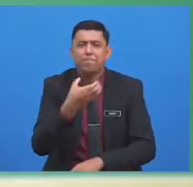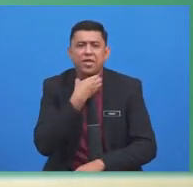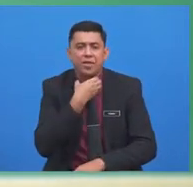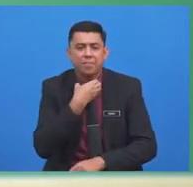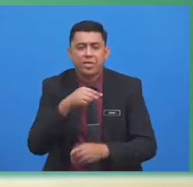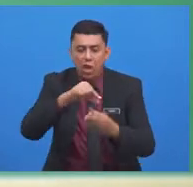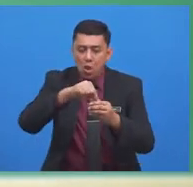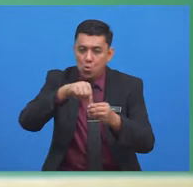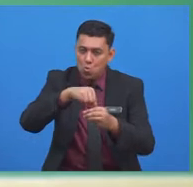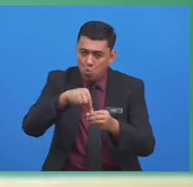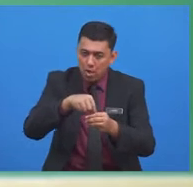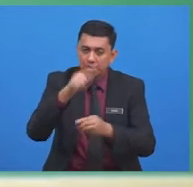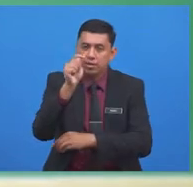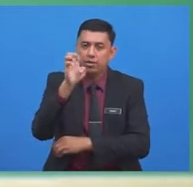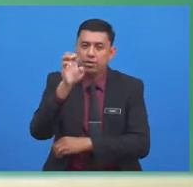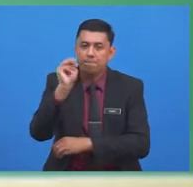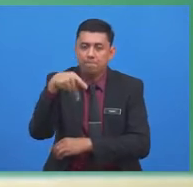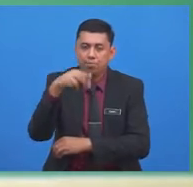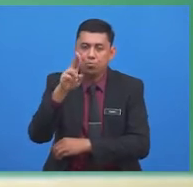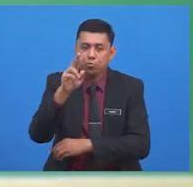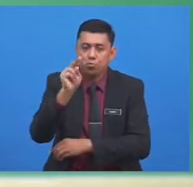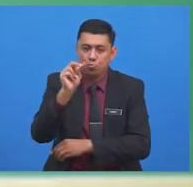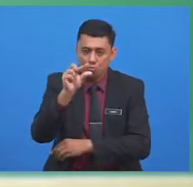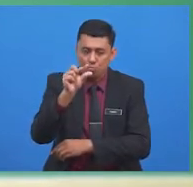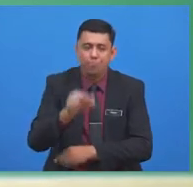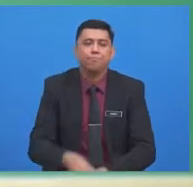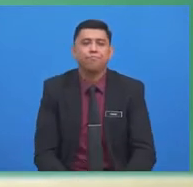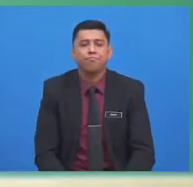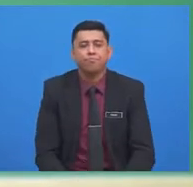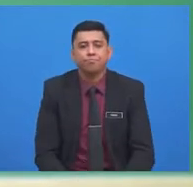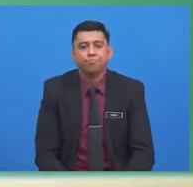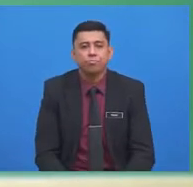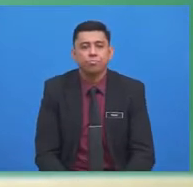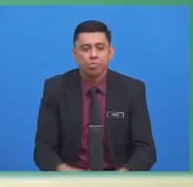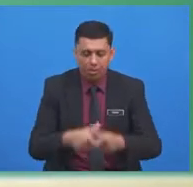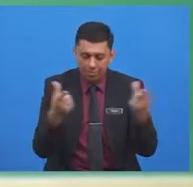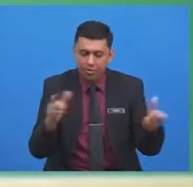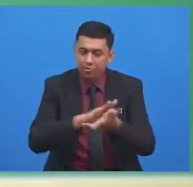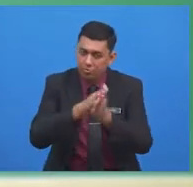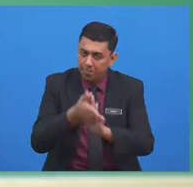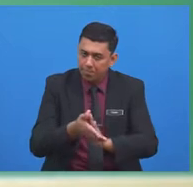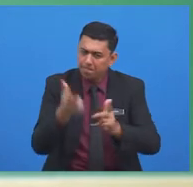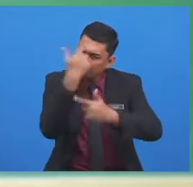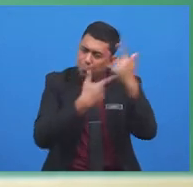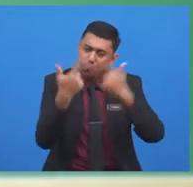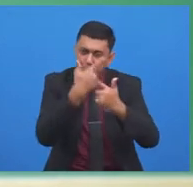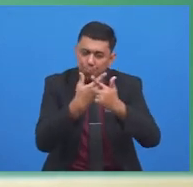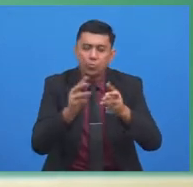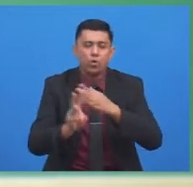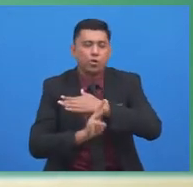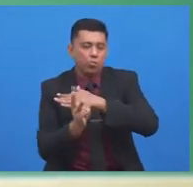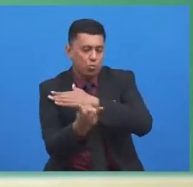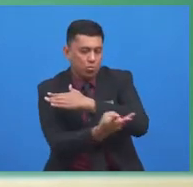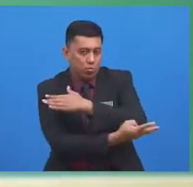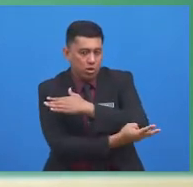Nia di Sarawak dan Kilim Khas, Langkawi, Kedah. Selain menjadi tempat pelancongan, kawasan